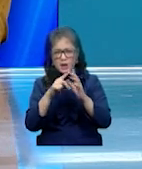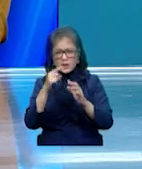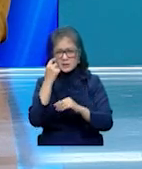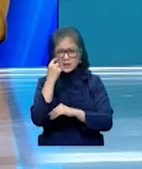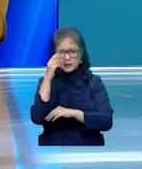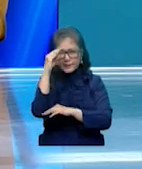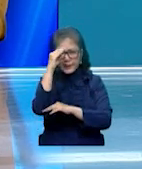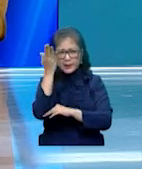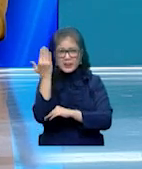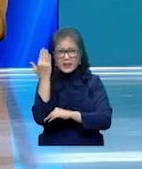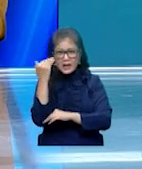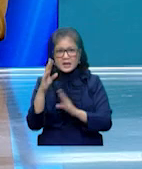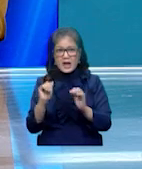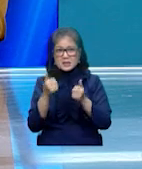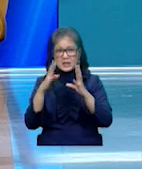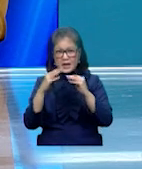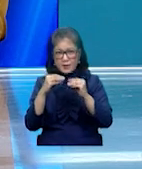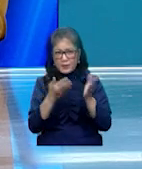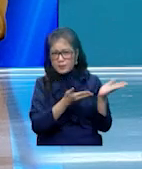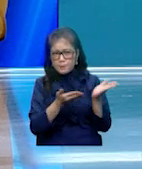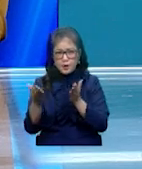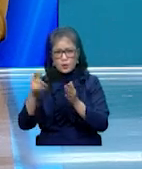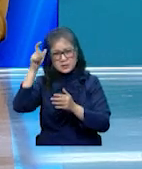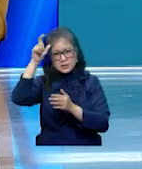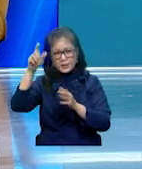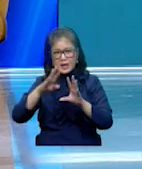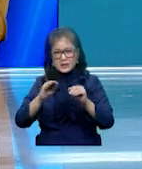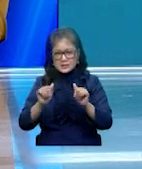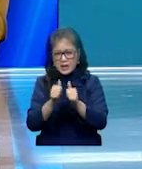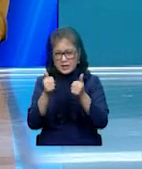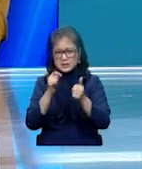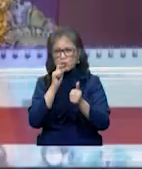DPR sepakat membawa Perpu Cipta kerja ke paripurna